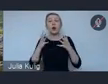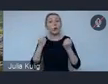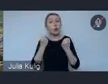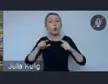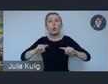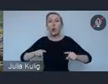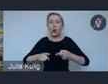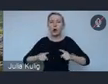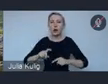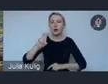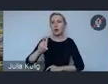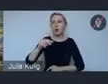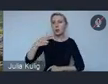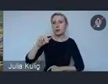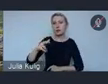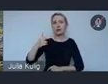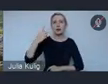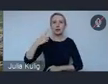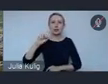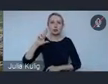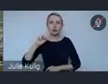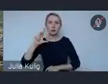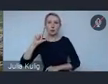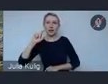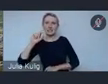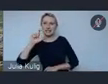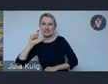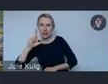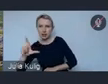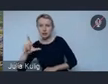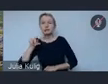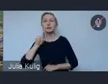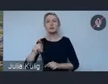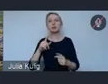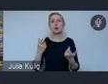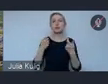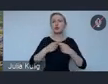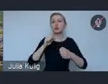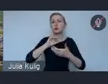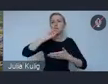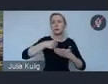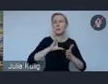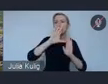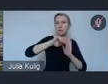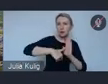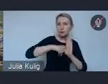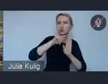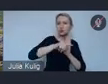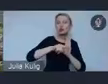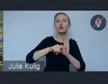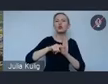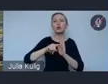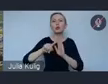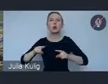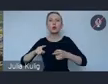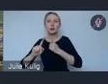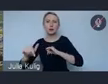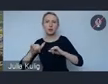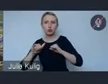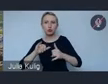humanitarną Danii Szwecji Council to partnerstwo podpisało i miasto i wiodąca organizacja pozarządowa